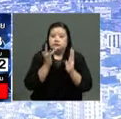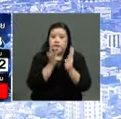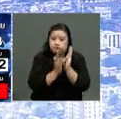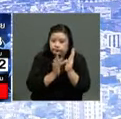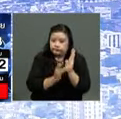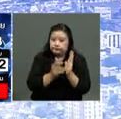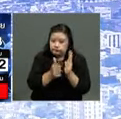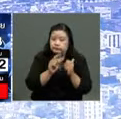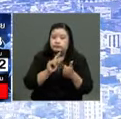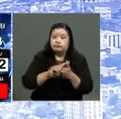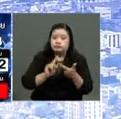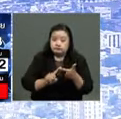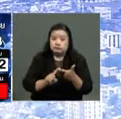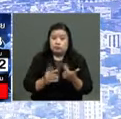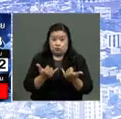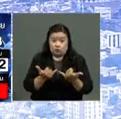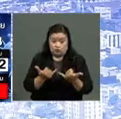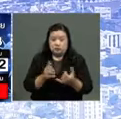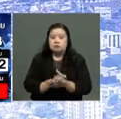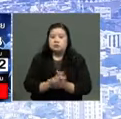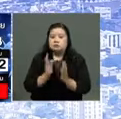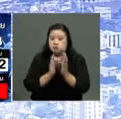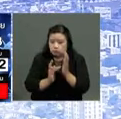องค์ชายสิบห้าเขาก็เติมมือถือเนี่ยเราก็จะวิธีในส่งเข้ามาครับครับมีข้อสงสัยครับว่าตกลงแล้วไทยชนะอธิตัวเป็นตัวแอปพลิเคชันครับเข้าถึงข้อมูลอะไรของประชาชนบ้ามีความปลอดภัยหรือเปล่าเป็นการล้วงข้อมูลของประชาชนเป็นการล้วงข้อมูลส่วนตัวหรือไม่ฮะครับตัวแอปพลิเคชันไทยชนะที่อยู่บนแพลตฟอร์มนะครับGoogle Play